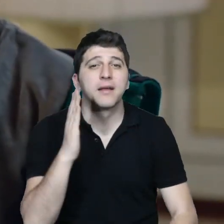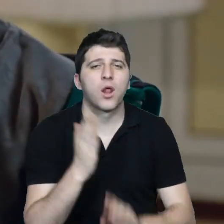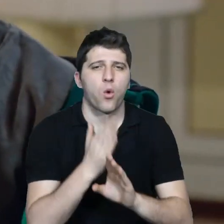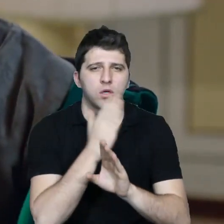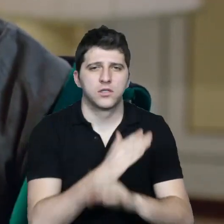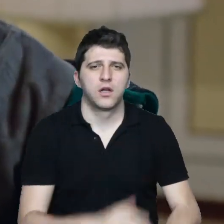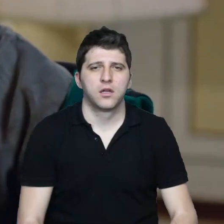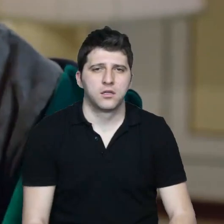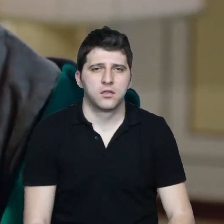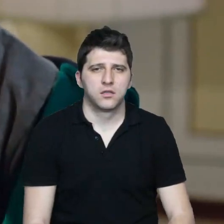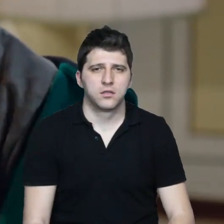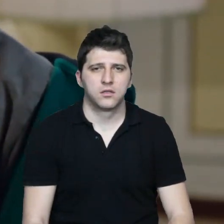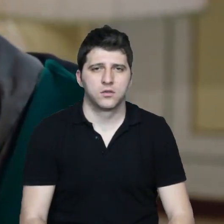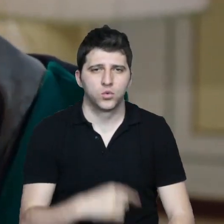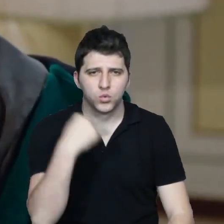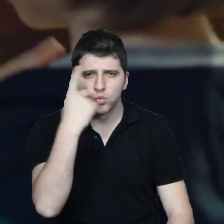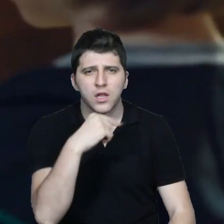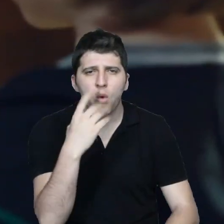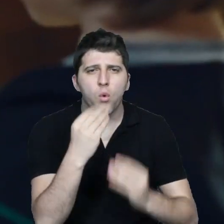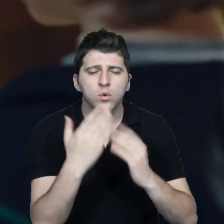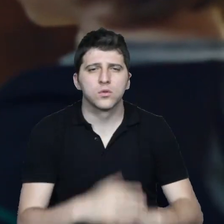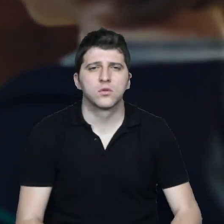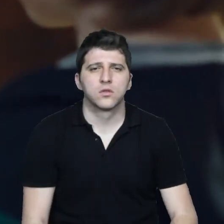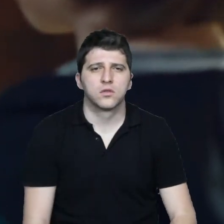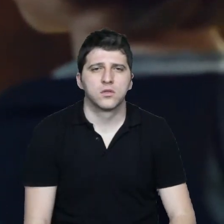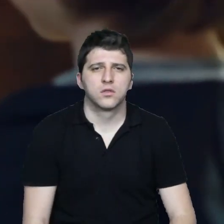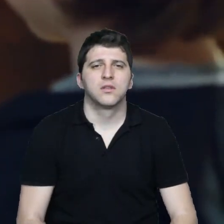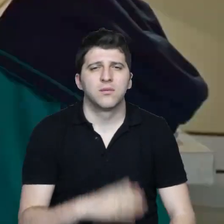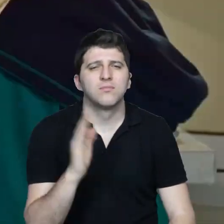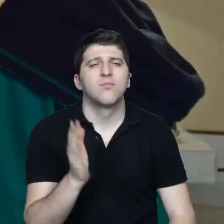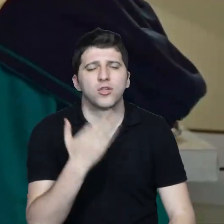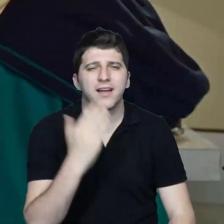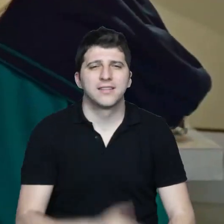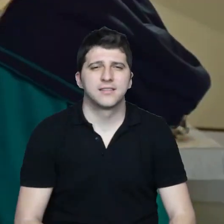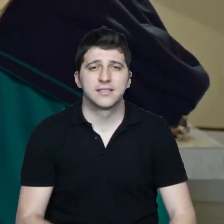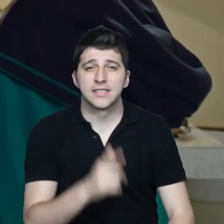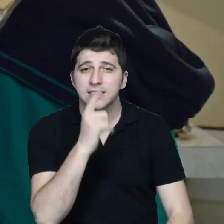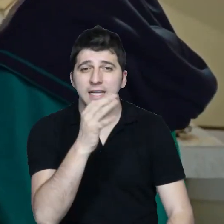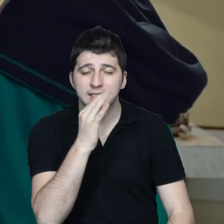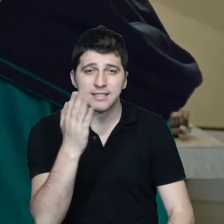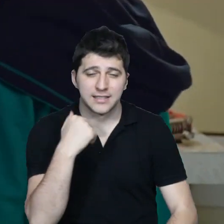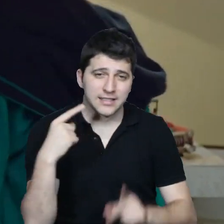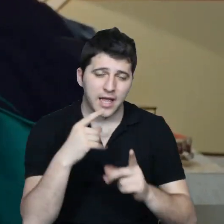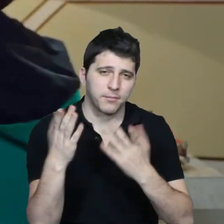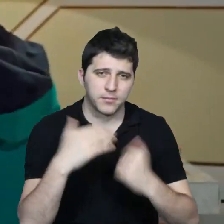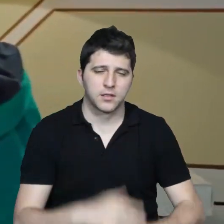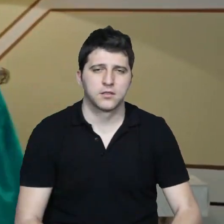önce. Suratına ne oldu? Neyse boşver. Sessiz. Beni takip et.